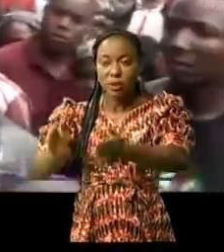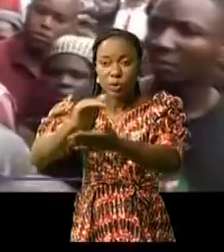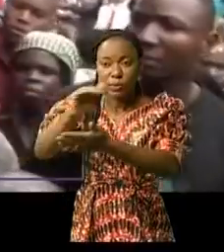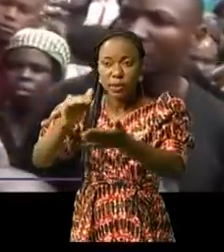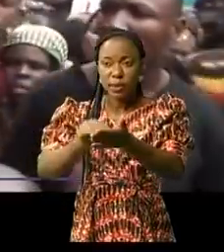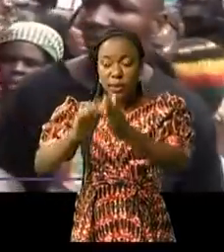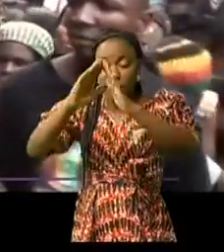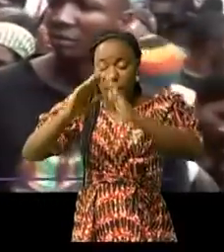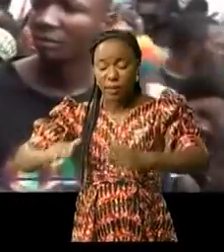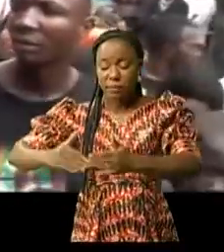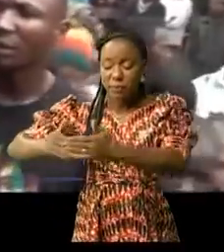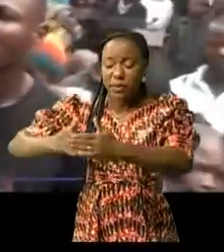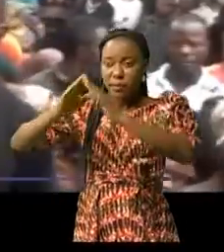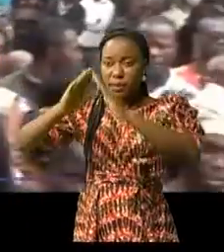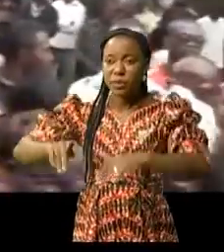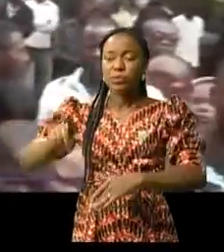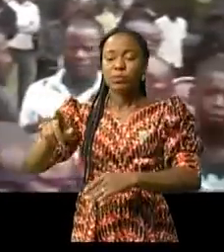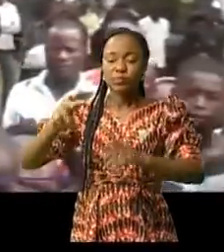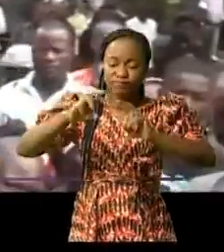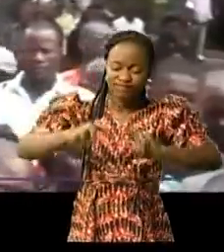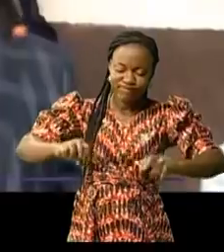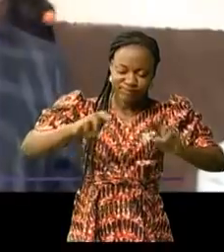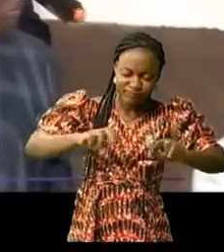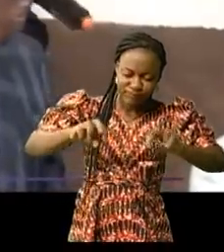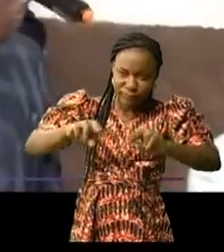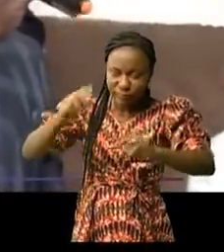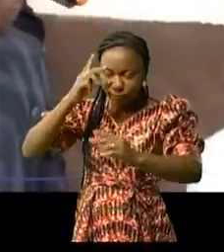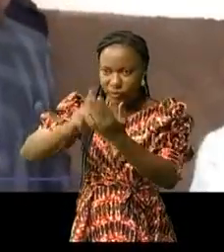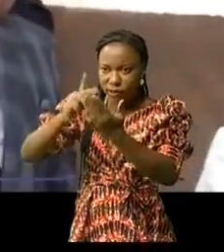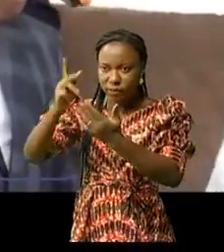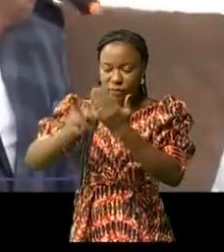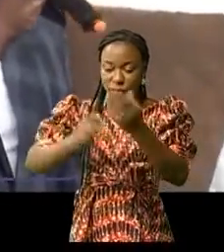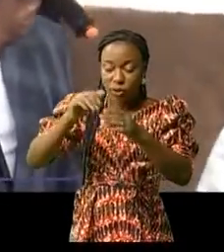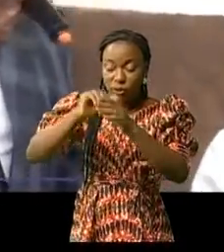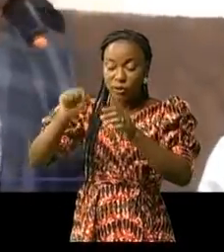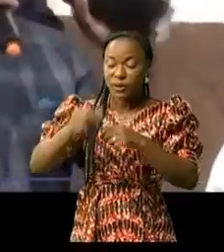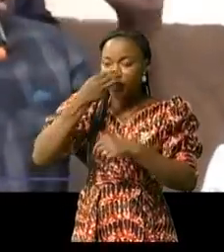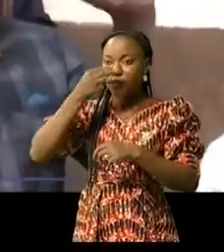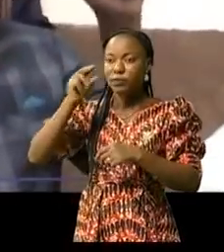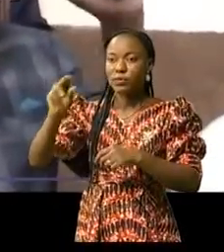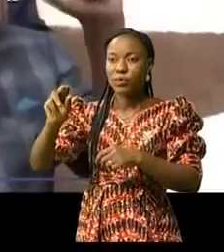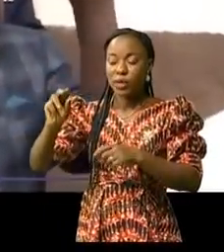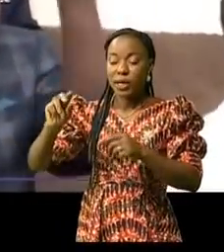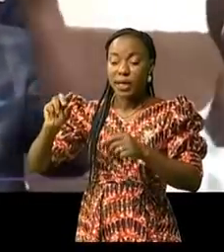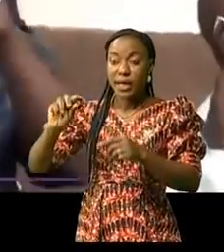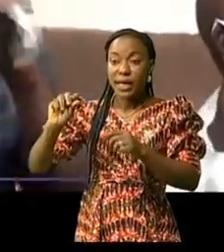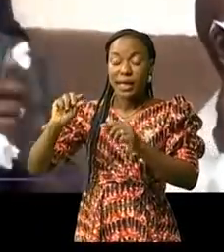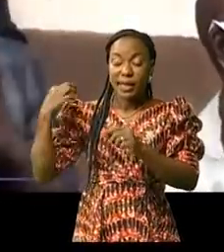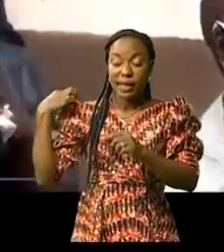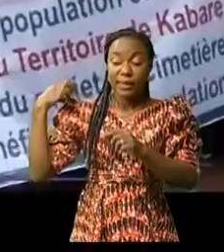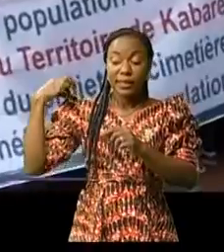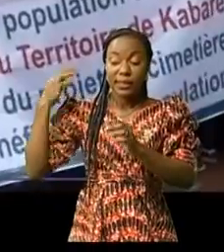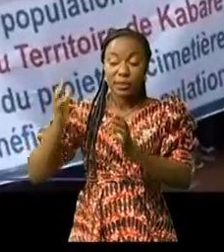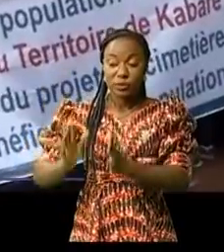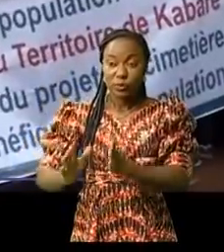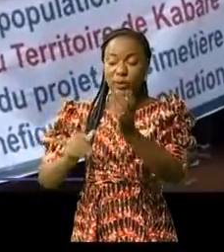leur habitation à mission d'un kg et sur ses projets controversés en province du sud kivu la délégation du ministère de l'intérieur